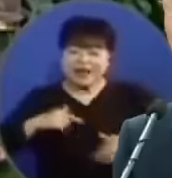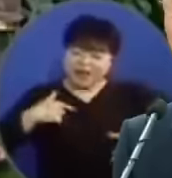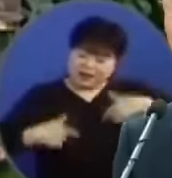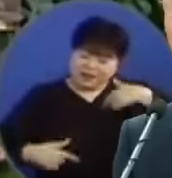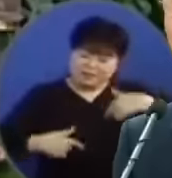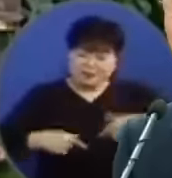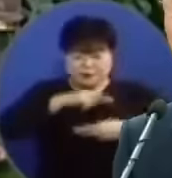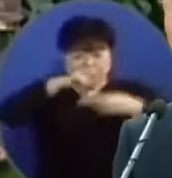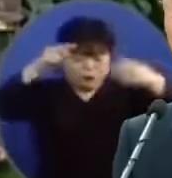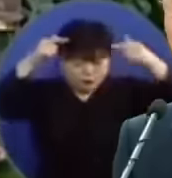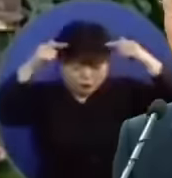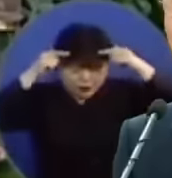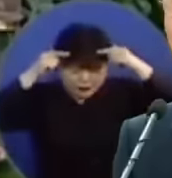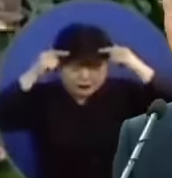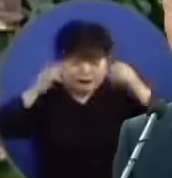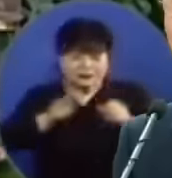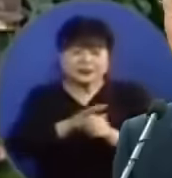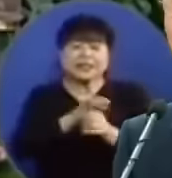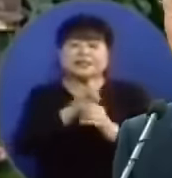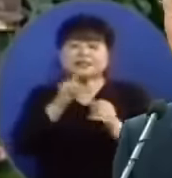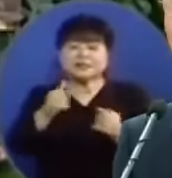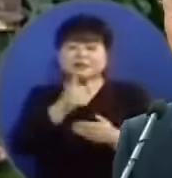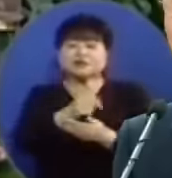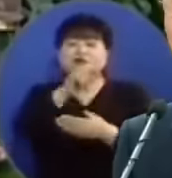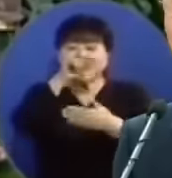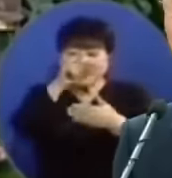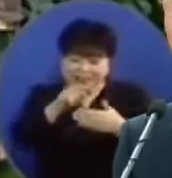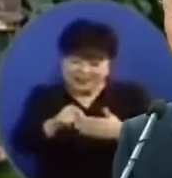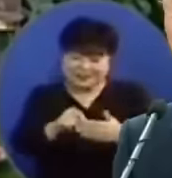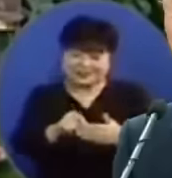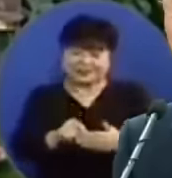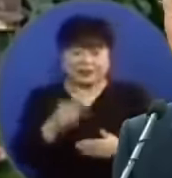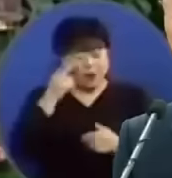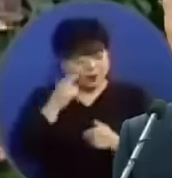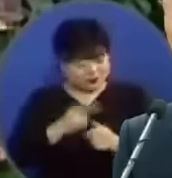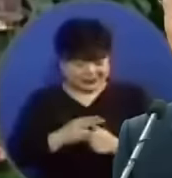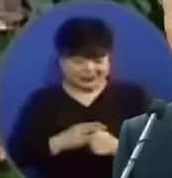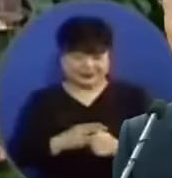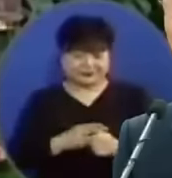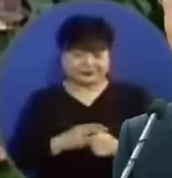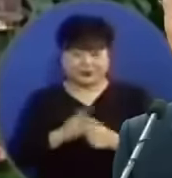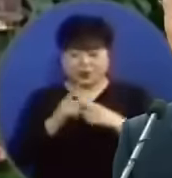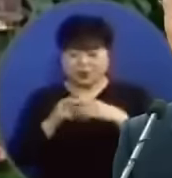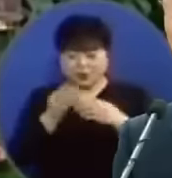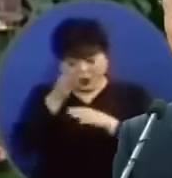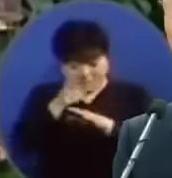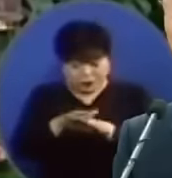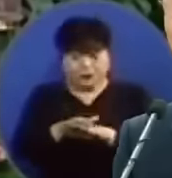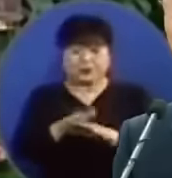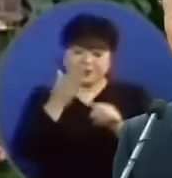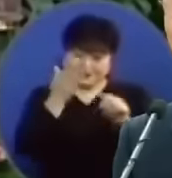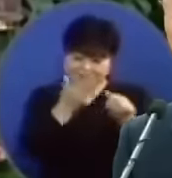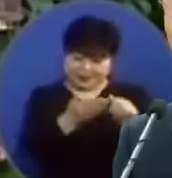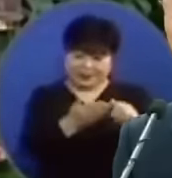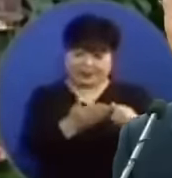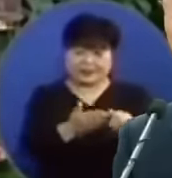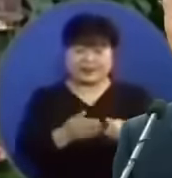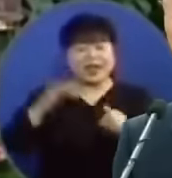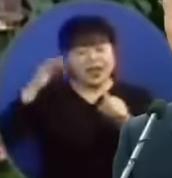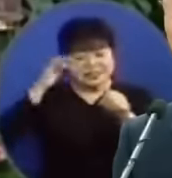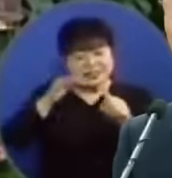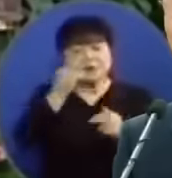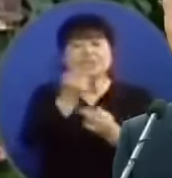기쁨이요 면류관인 사랑하는 자들아, 이와 같이 주 안에서라. 바울 선생은 교회 성도들을